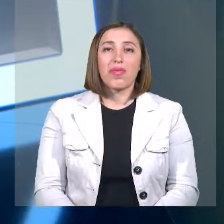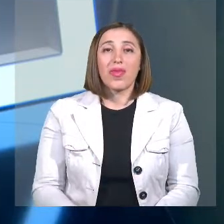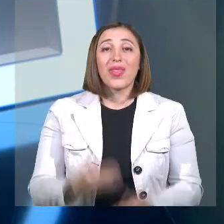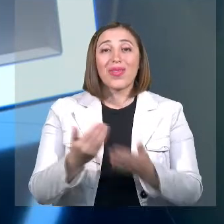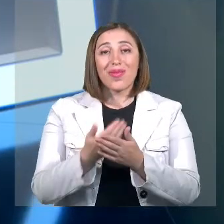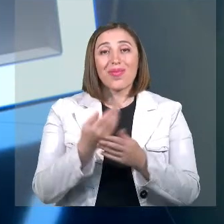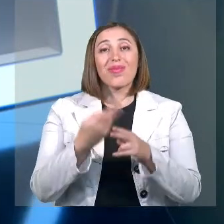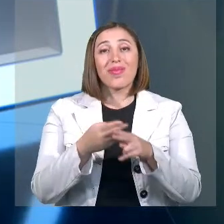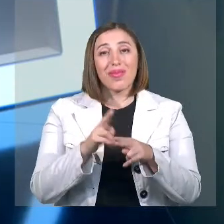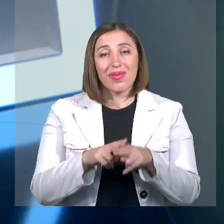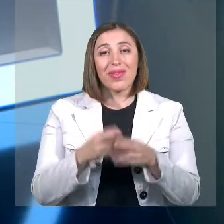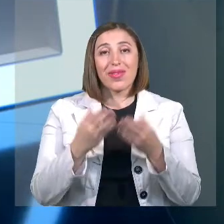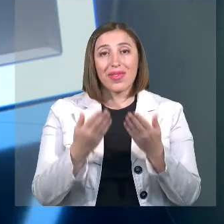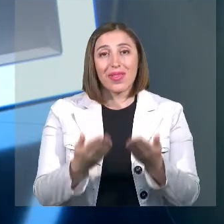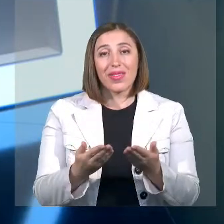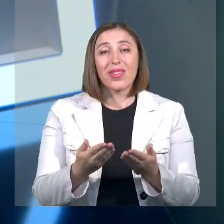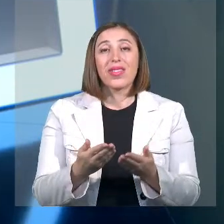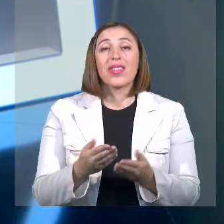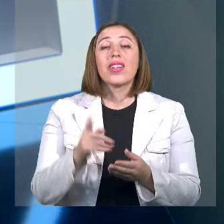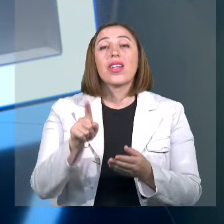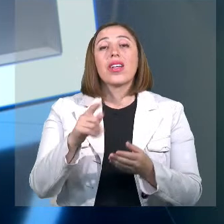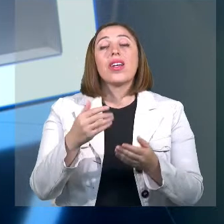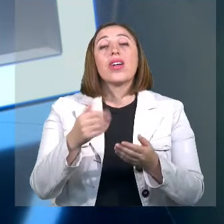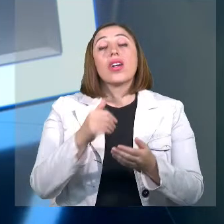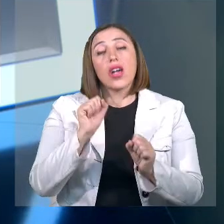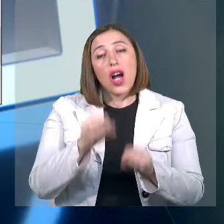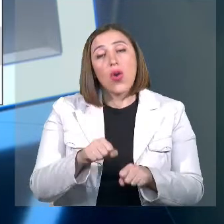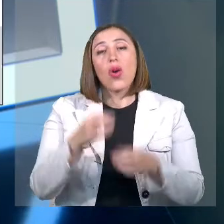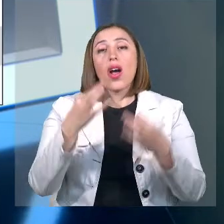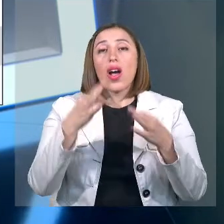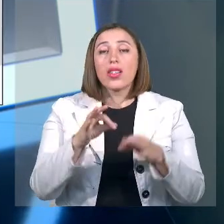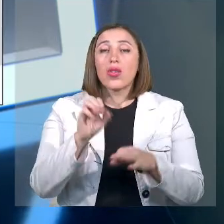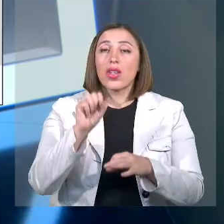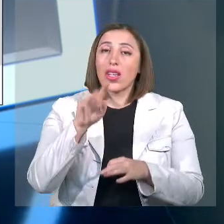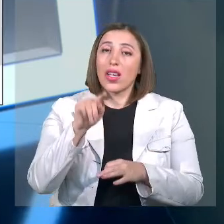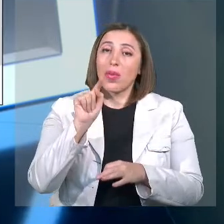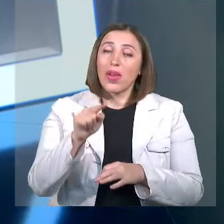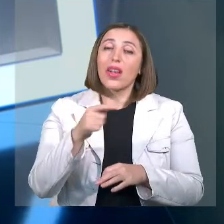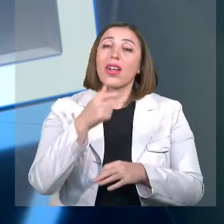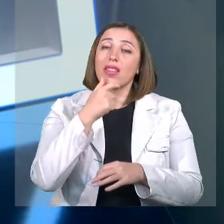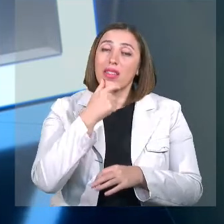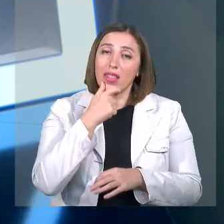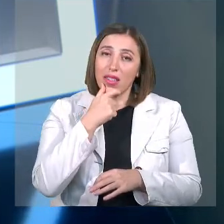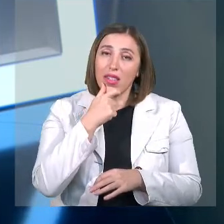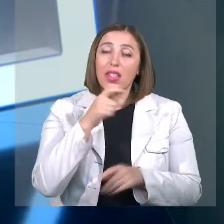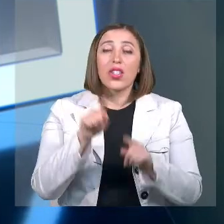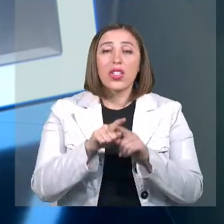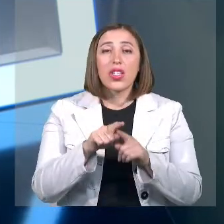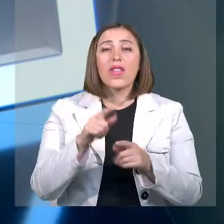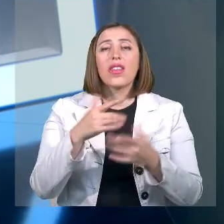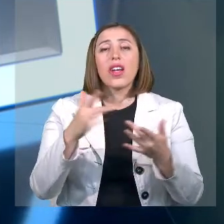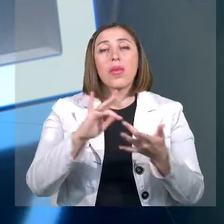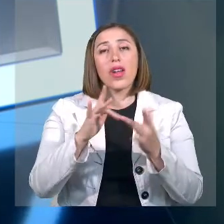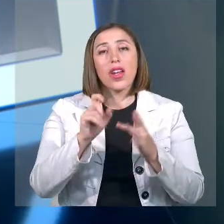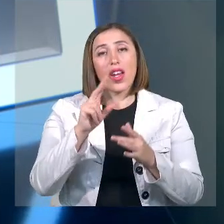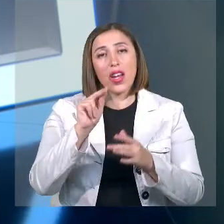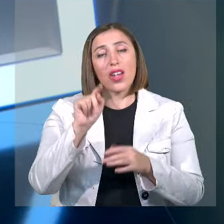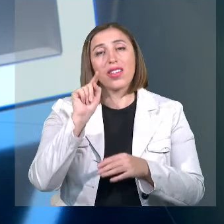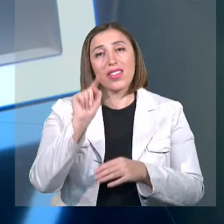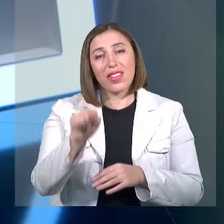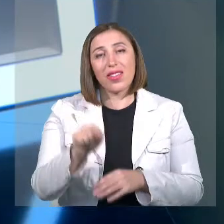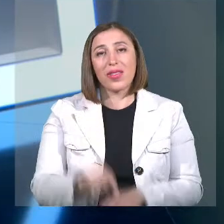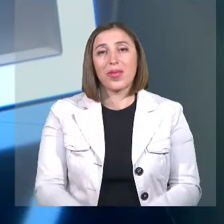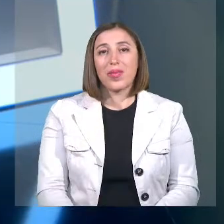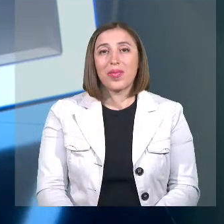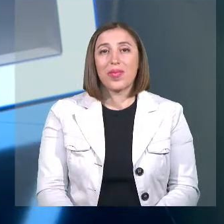Սրանք էին թողարկման թեմաները, զարգացումներին հետևեք այցելելով ազատություն.am, նաև սոցիալական ցանցերի մեր մյուս